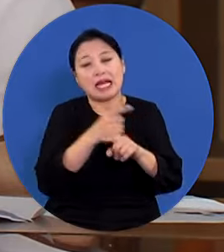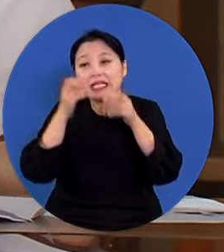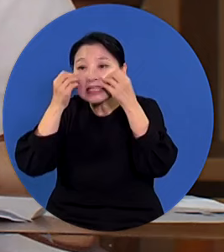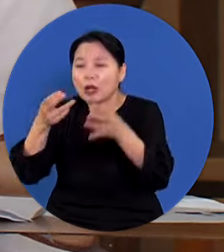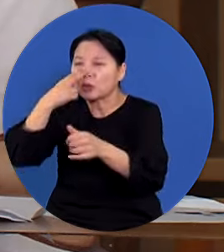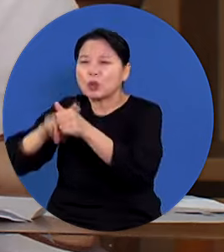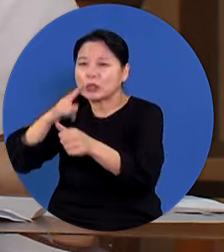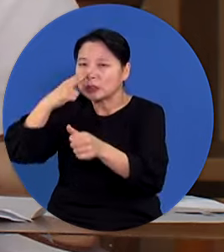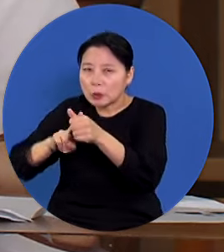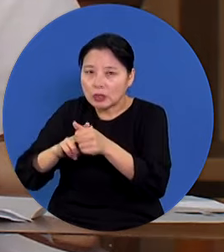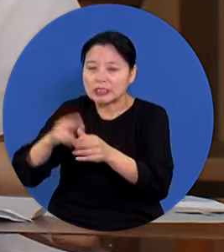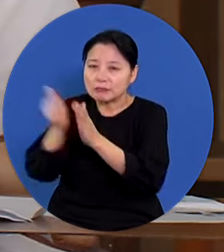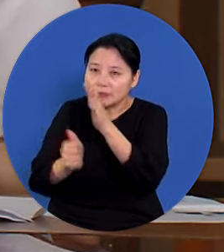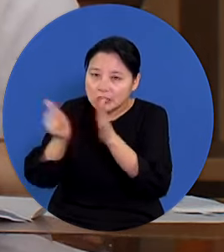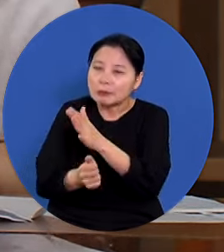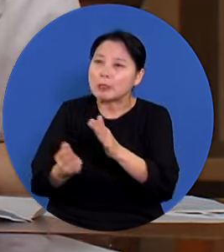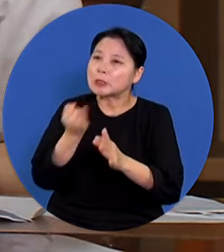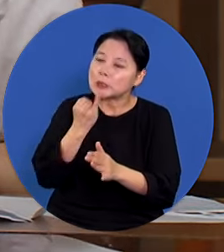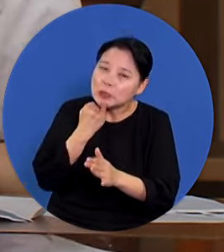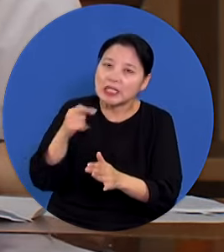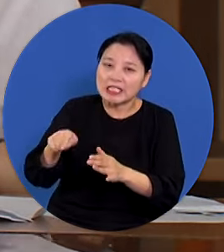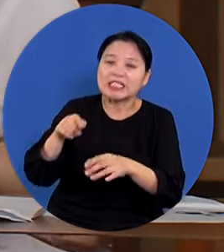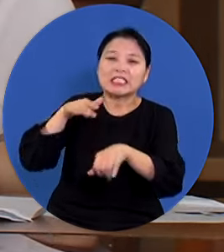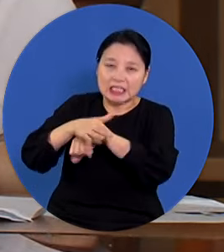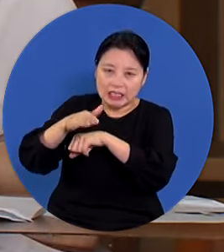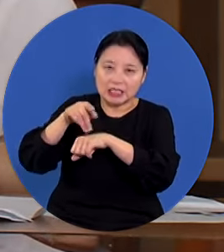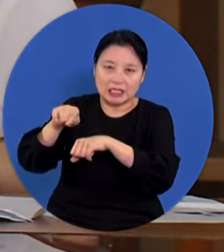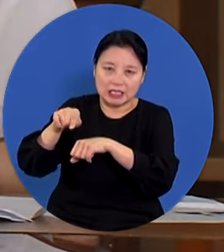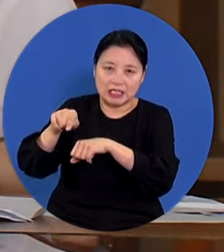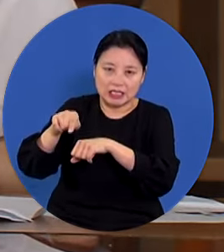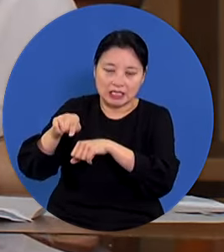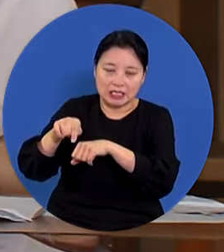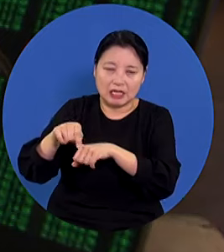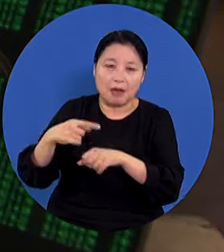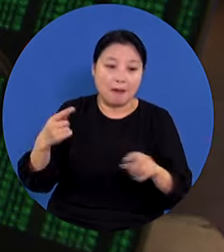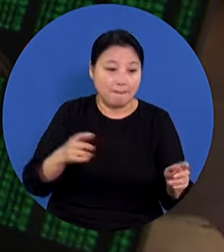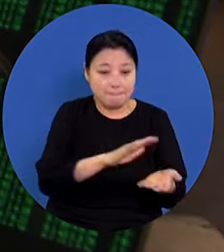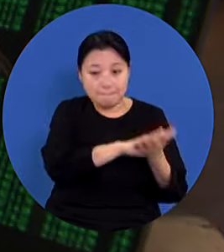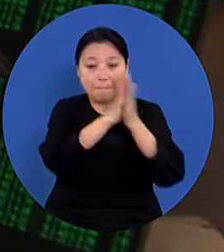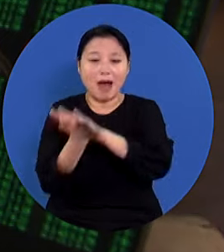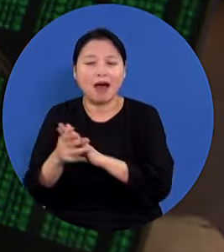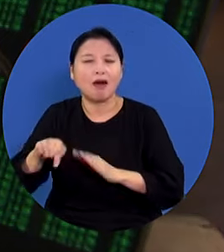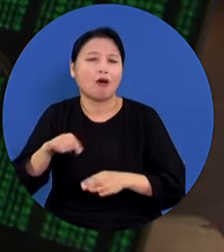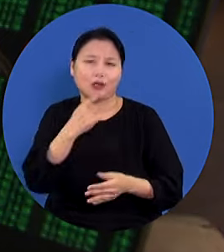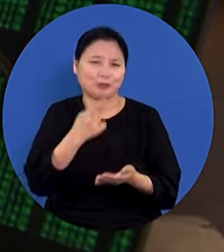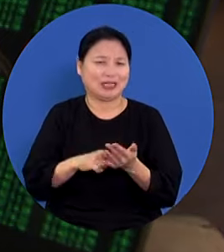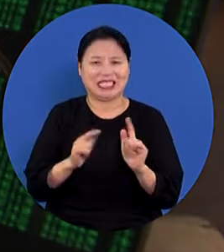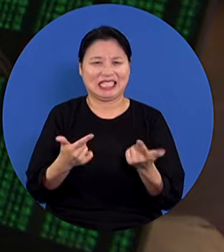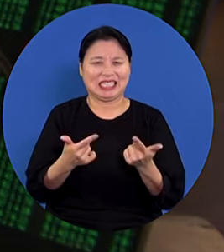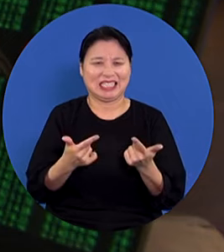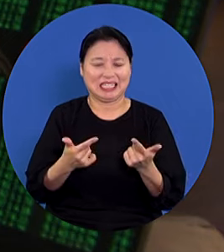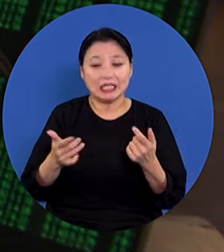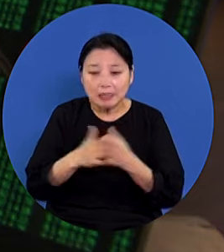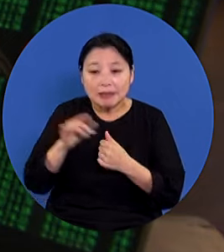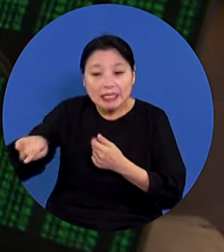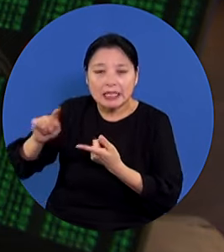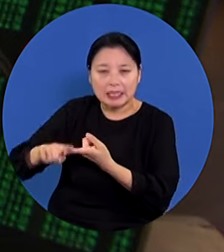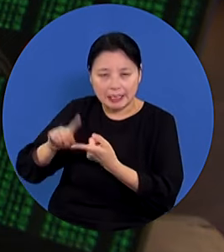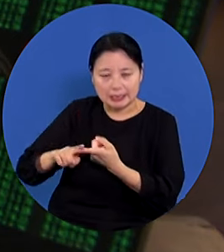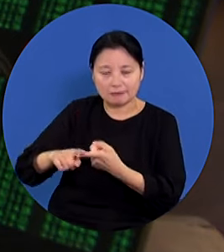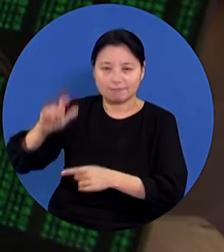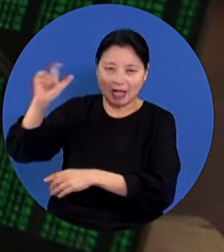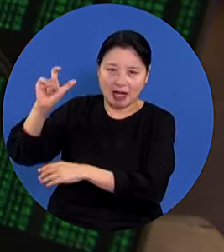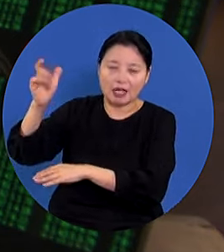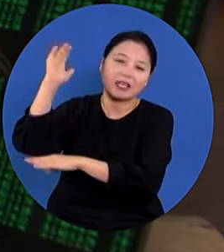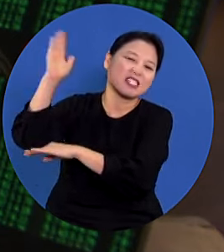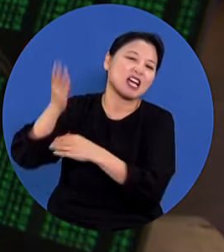되는 상황인데 그게 사실 쉽지는 않은 거죠. 네. 예, 과거에 익숙한 걸 버리고 하는 그래서 그런 거를 많이 강조하고 그런